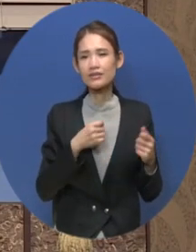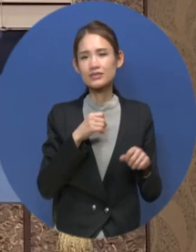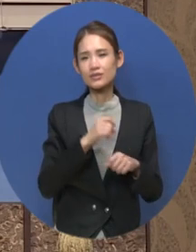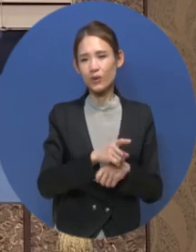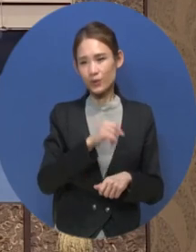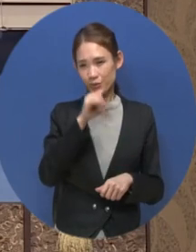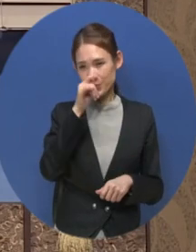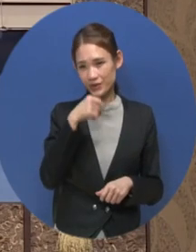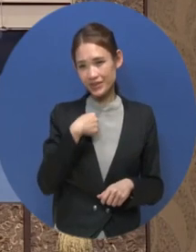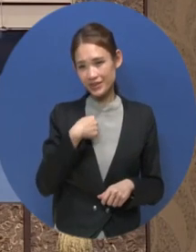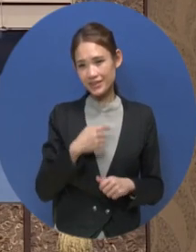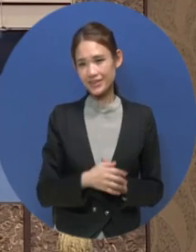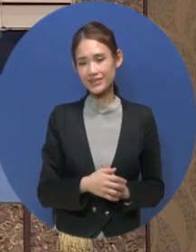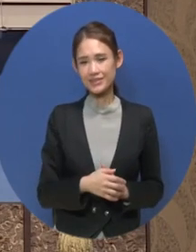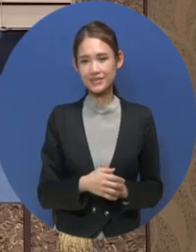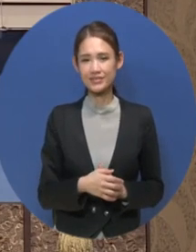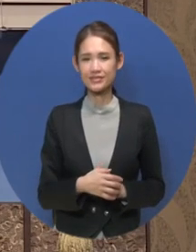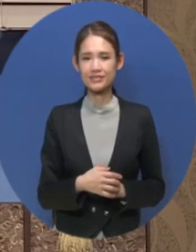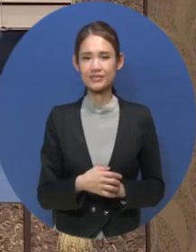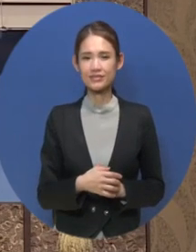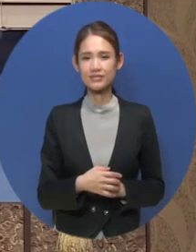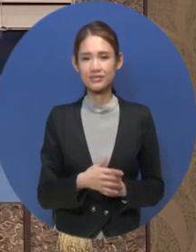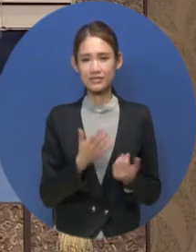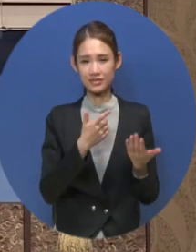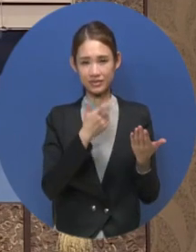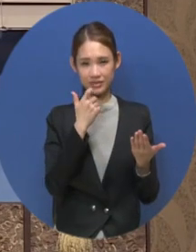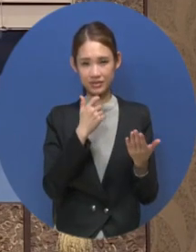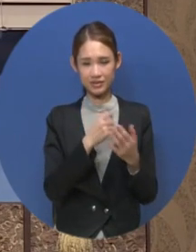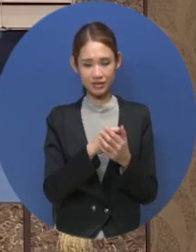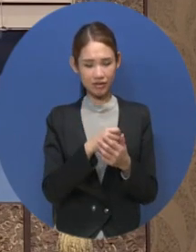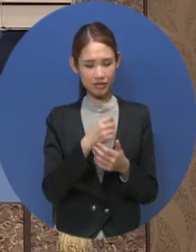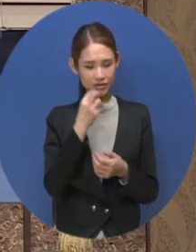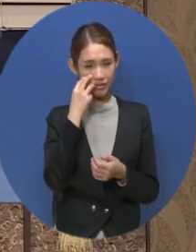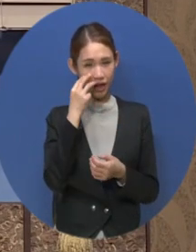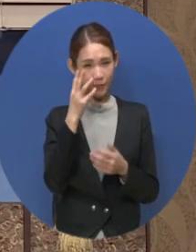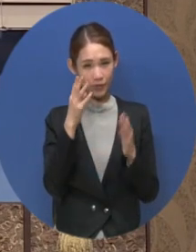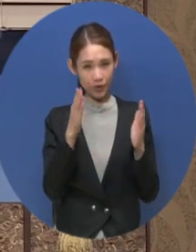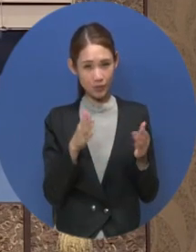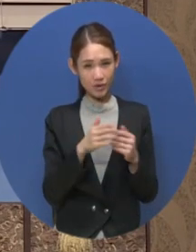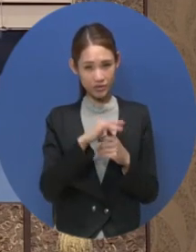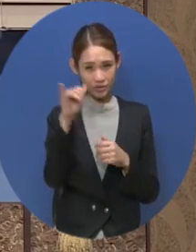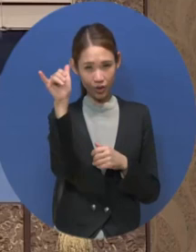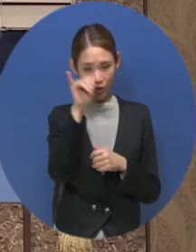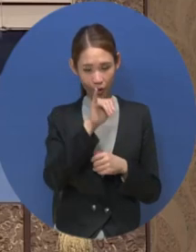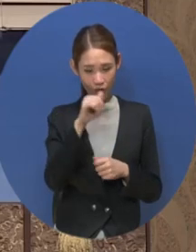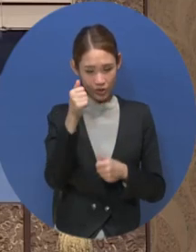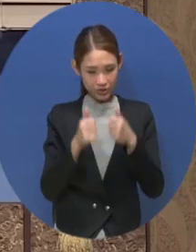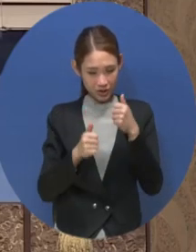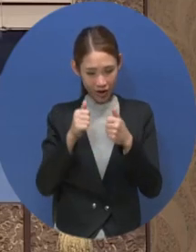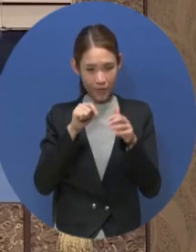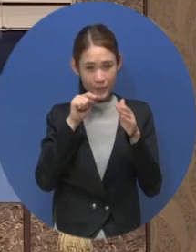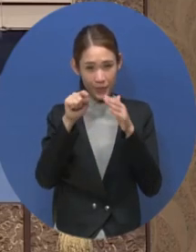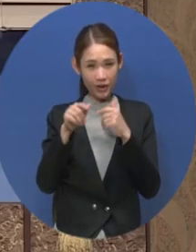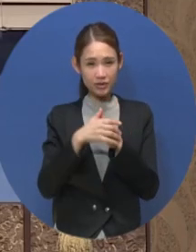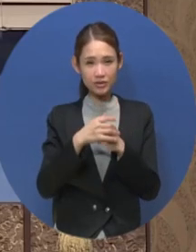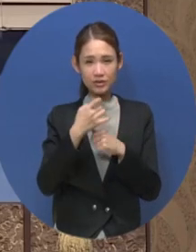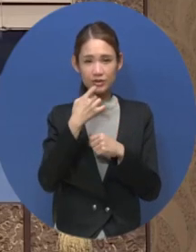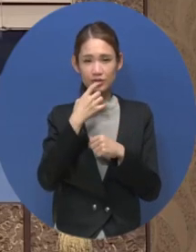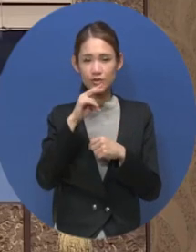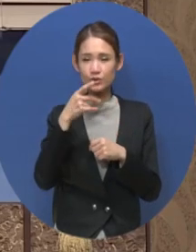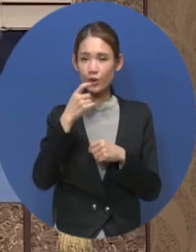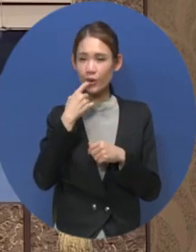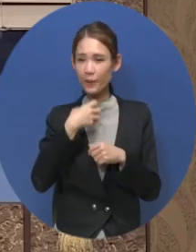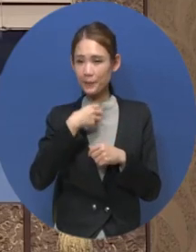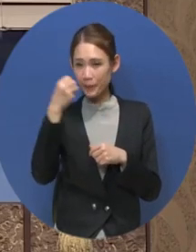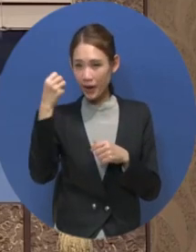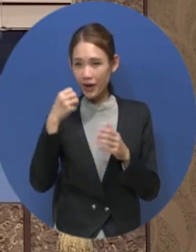좀 성격이 좀 있습니다. 예. 그래서. 사격을 한 지 3개월 만에 제가 전국체전 나가서 우와. 동메달을 따고 예,